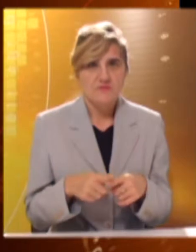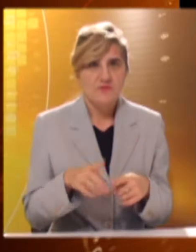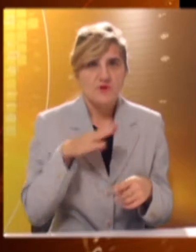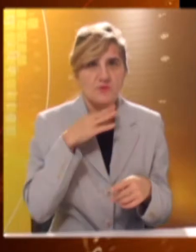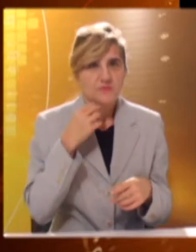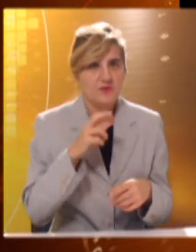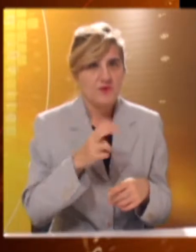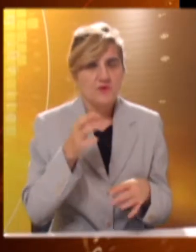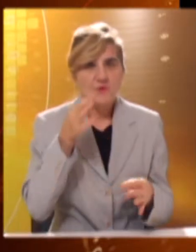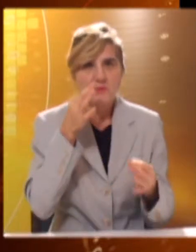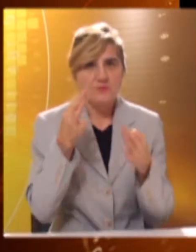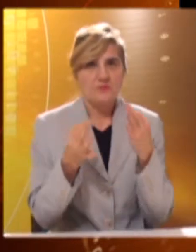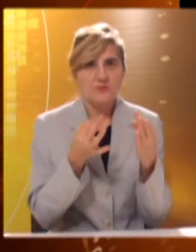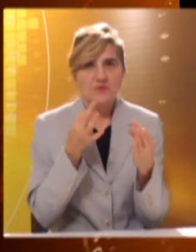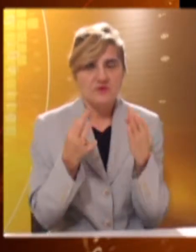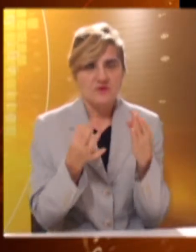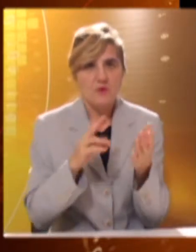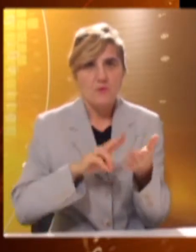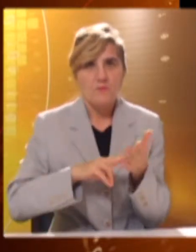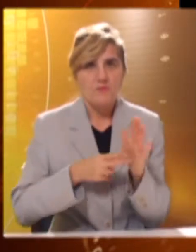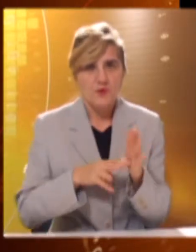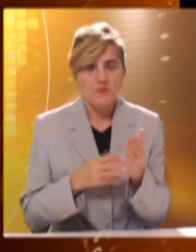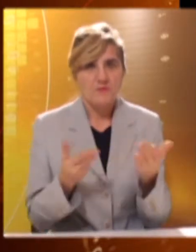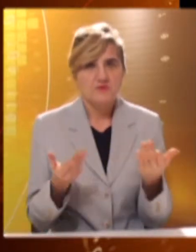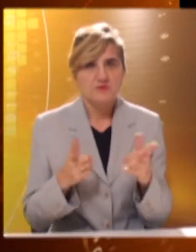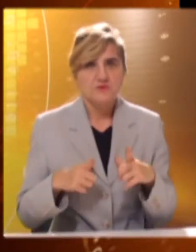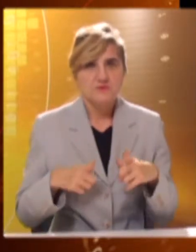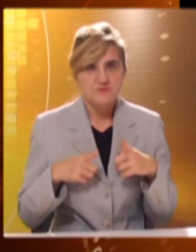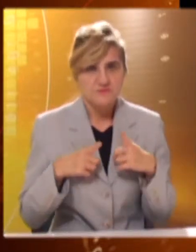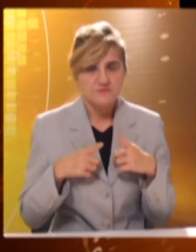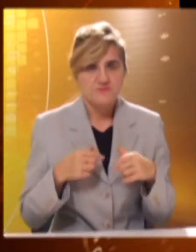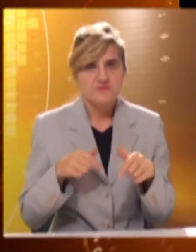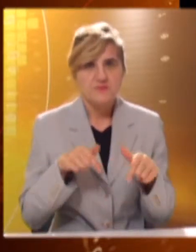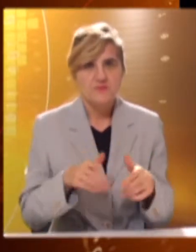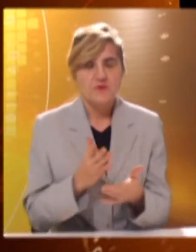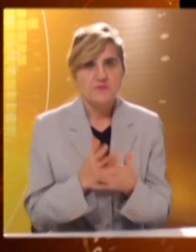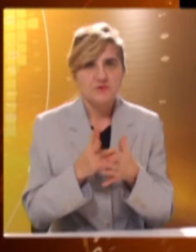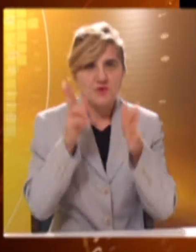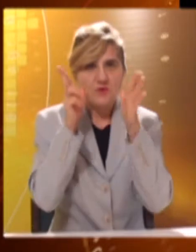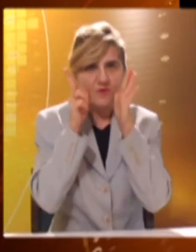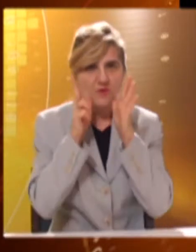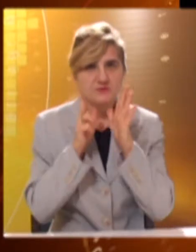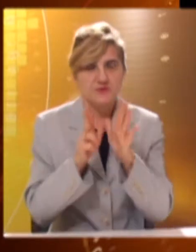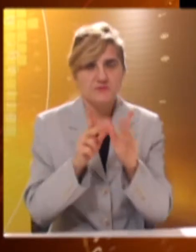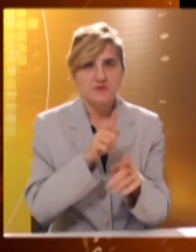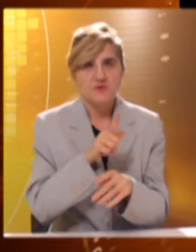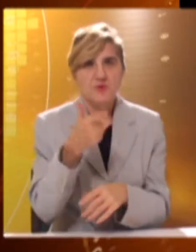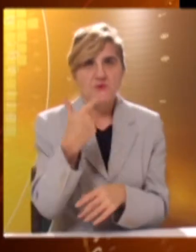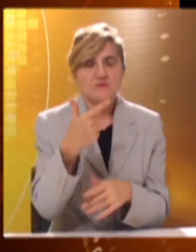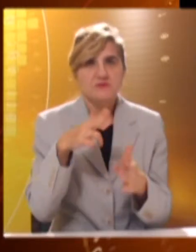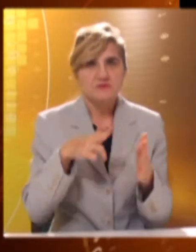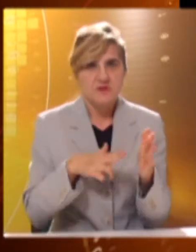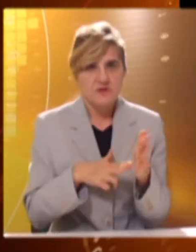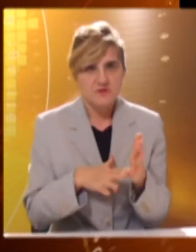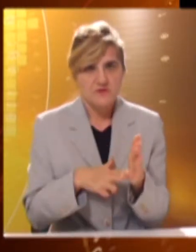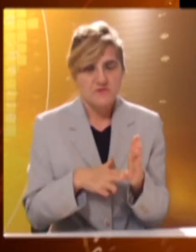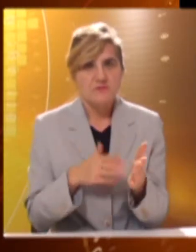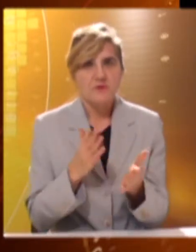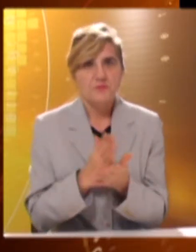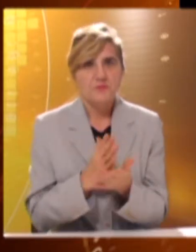onih društveno-političkih pitanja, problema čime se bave. Festival će trajati 8 dana do 20. novembra i